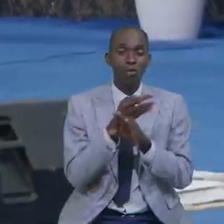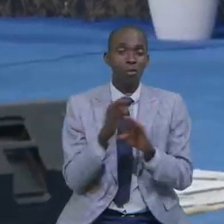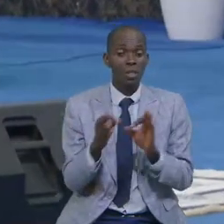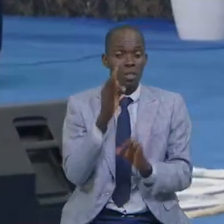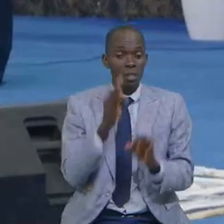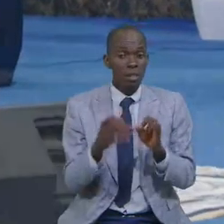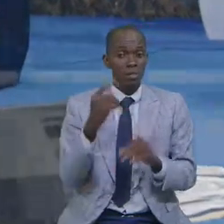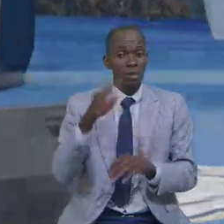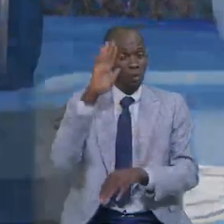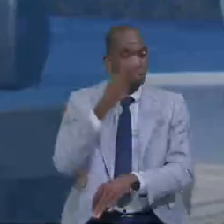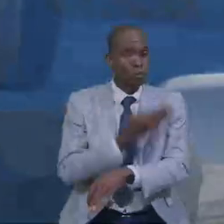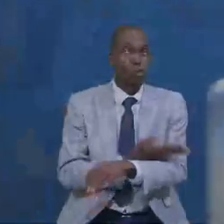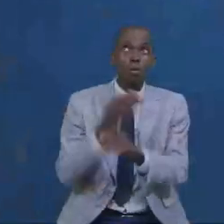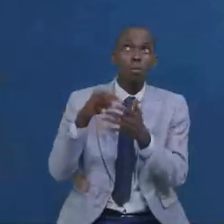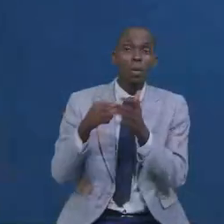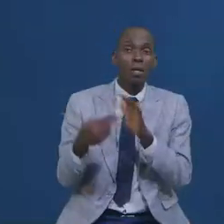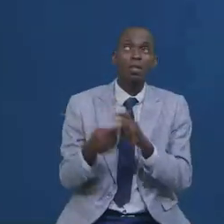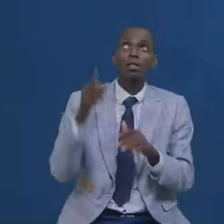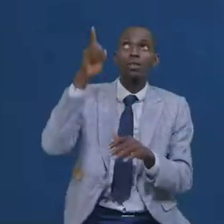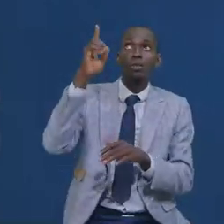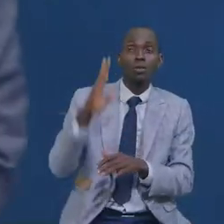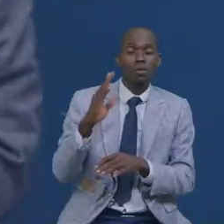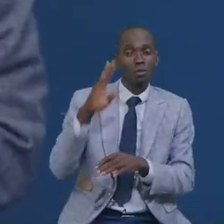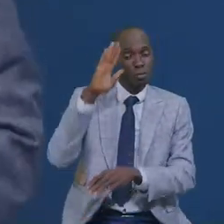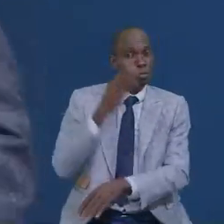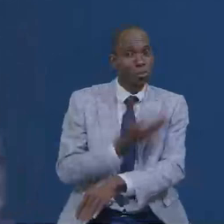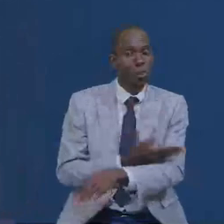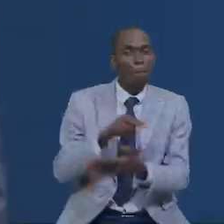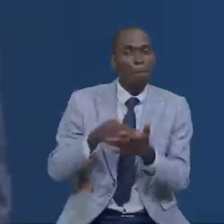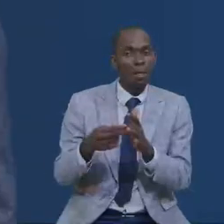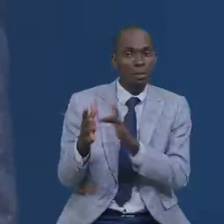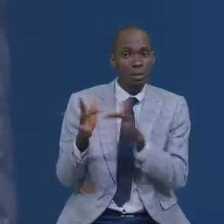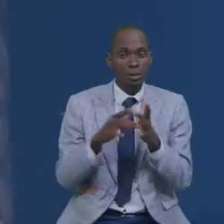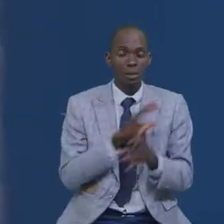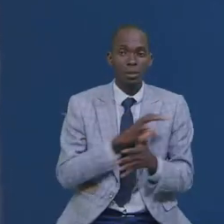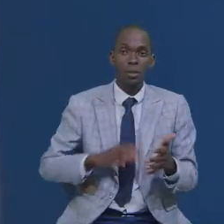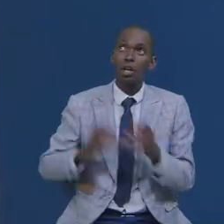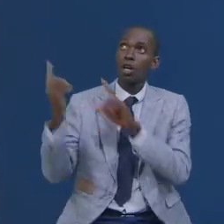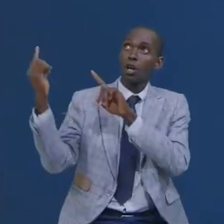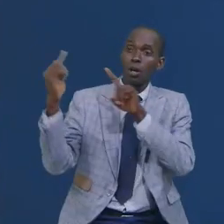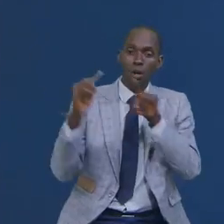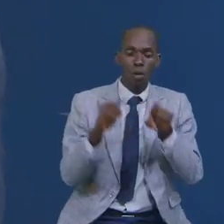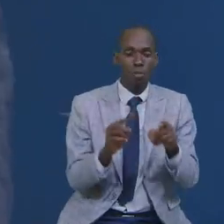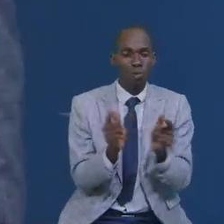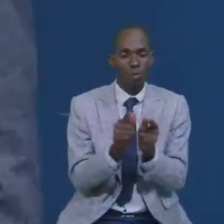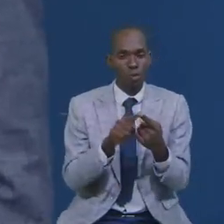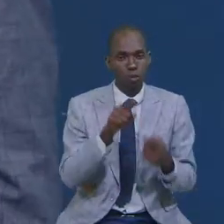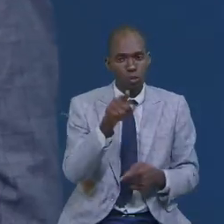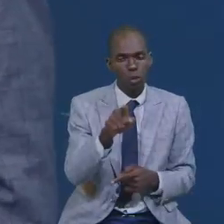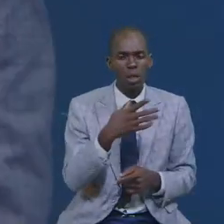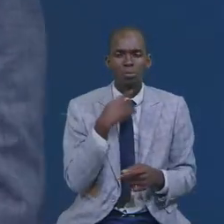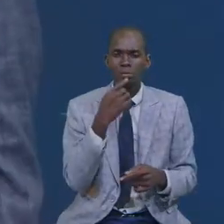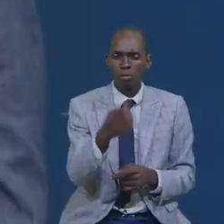si le fils vient à vous le Fils de Dieu Jésus Christ s'est aidé je connais le lien